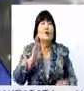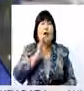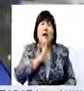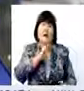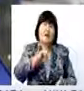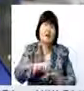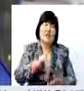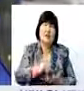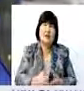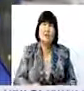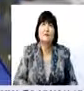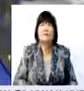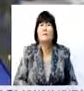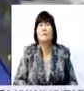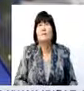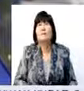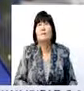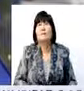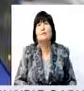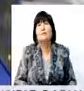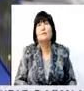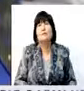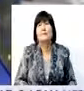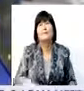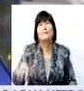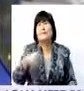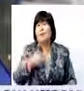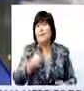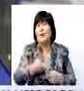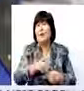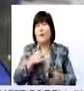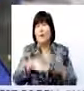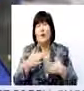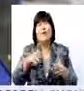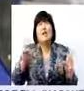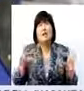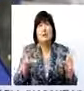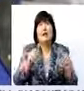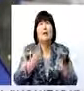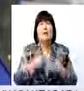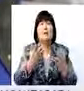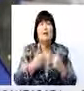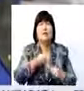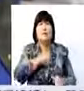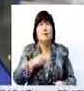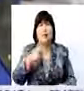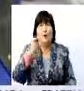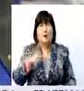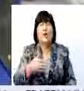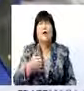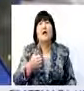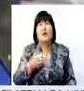да бар. Мен өте қуаныштымын, бақыттымын деп есептеймін өзімді деген.